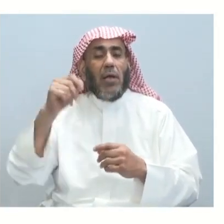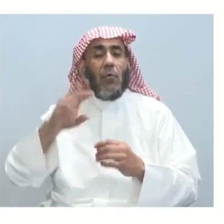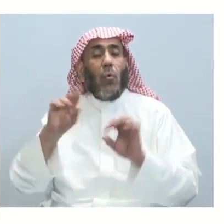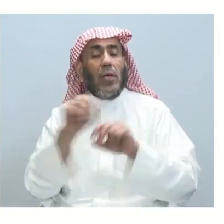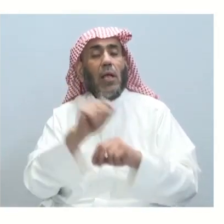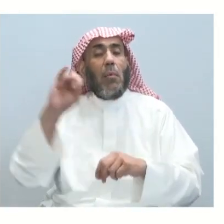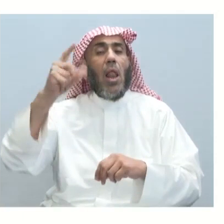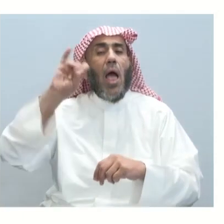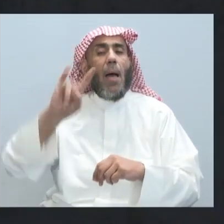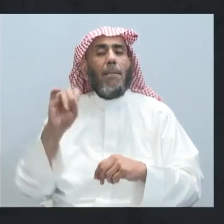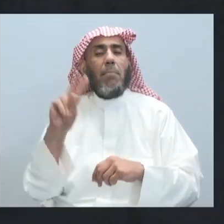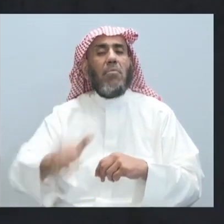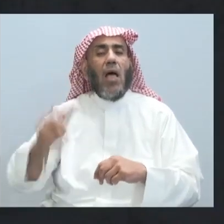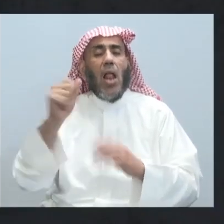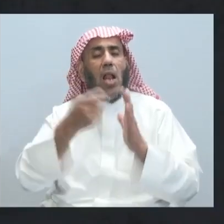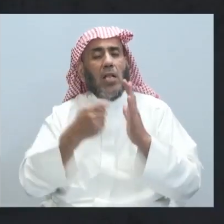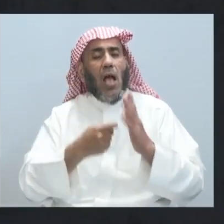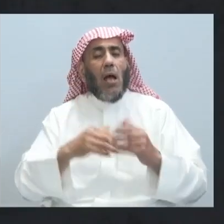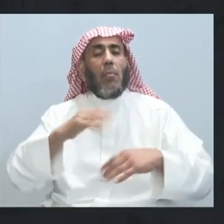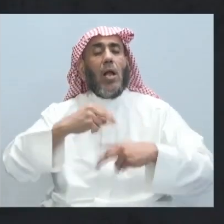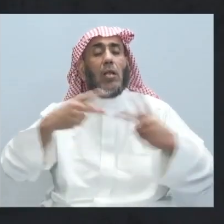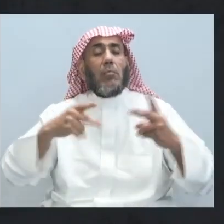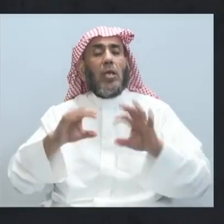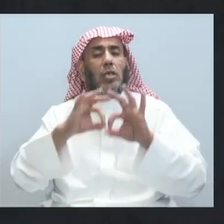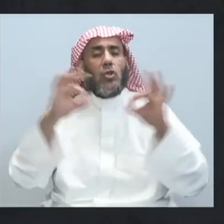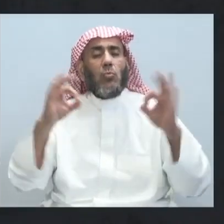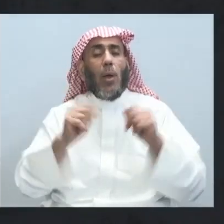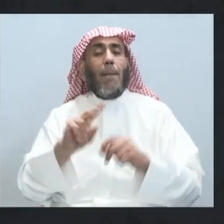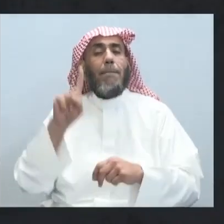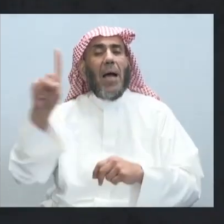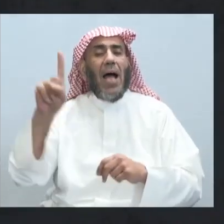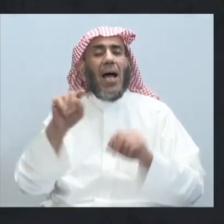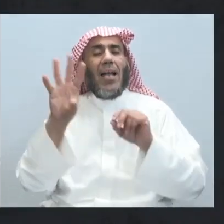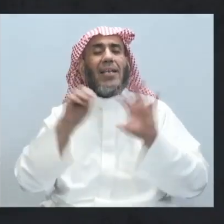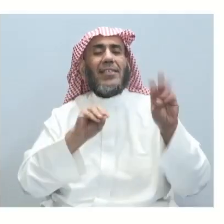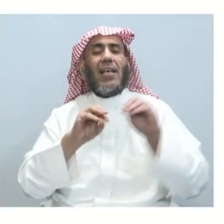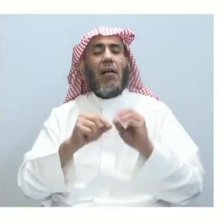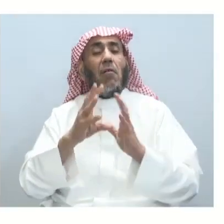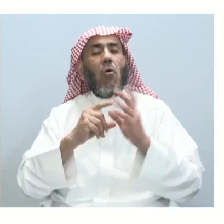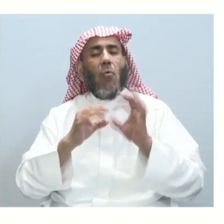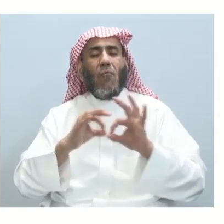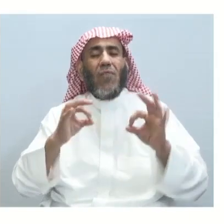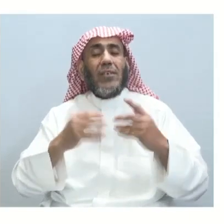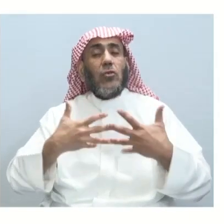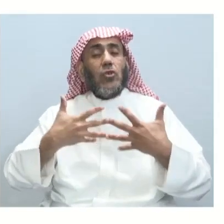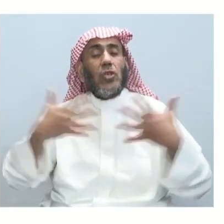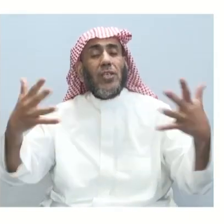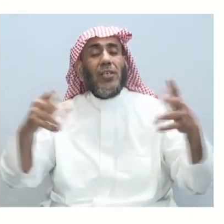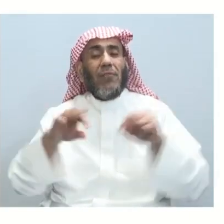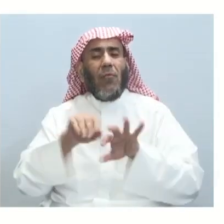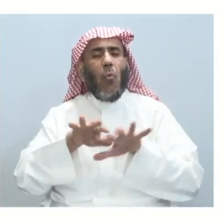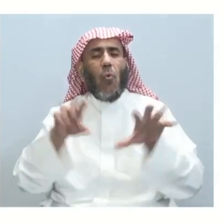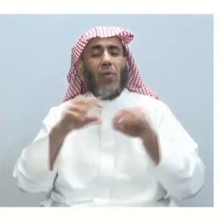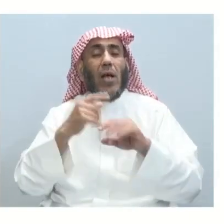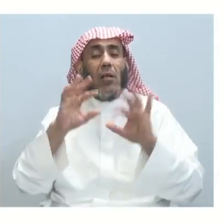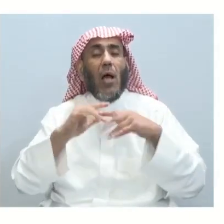الامثال هنا في الكتاب الهدبيه الشموليه با القصه القصص فن شديد الانتشار في الاداب